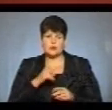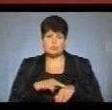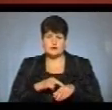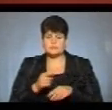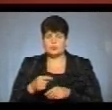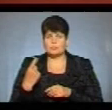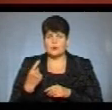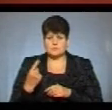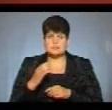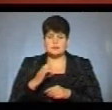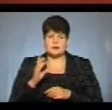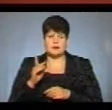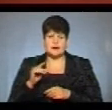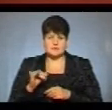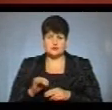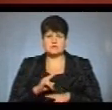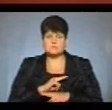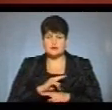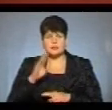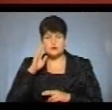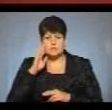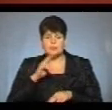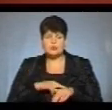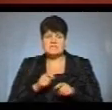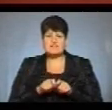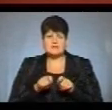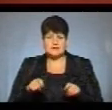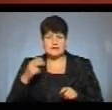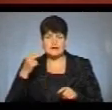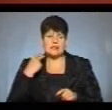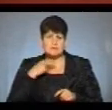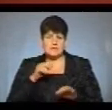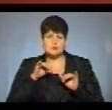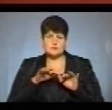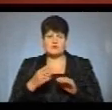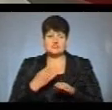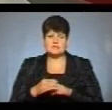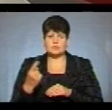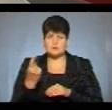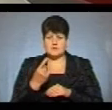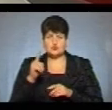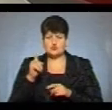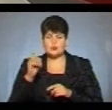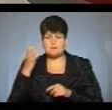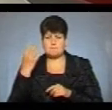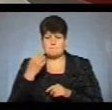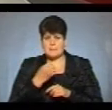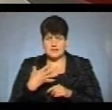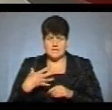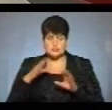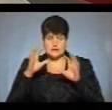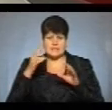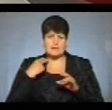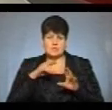Тернопільській області Сергія Крети, щодо смерті хлопця поліція відкрила кримінальну справу за частиною 1 статті 115 Кримінального кодексу